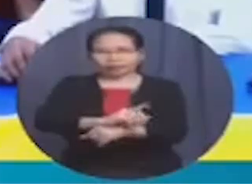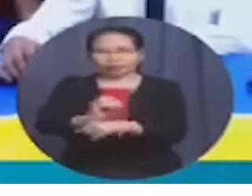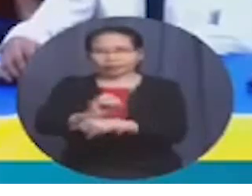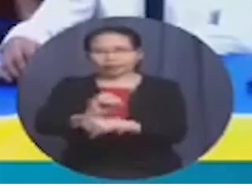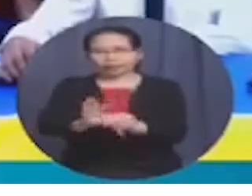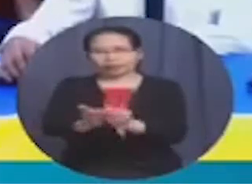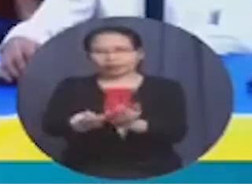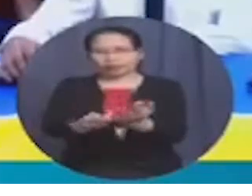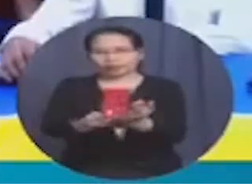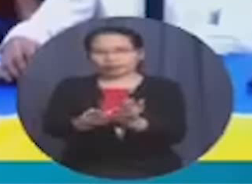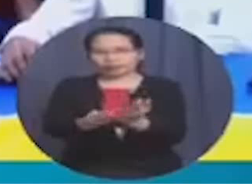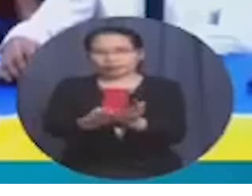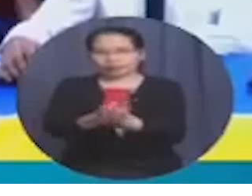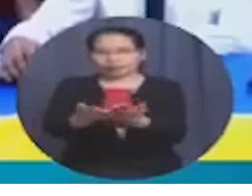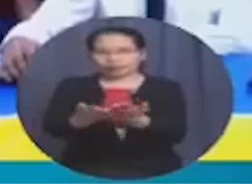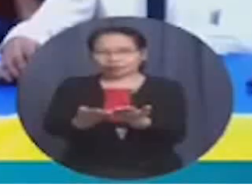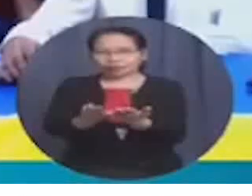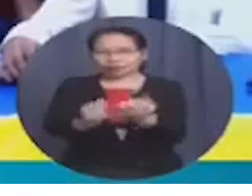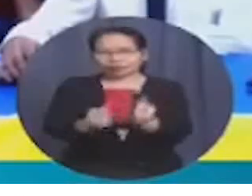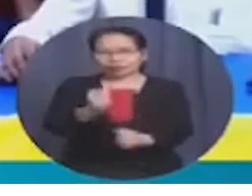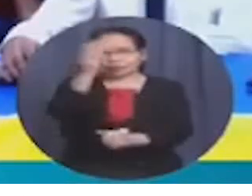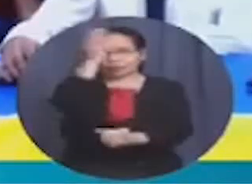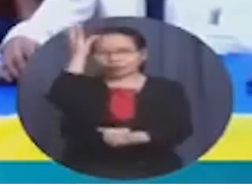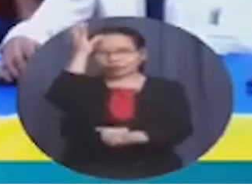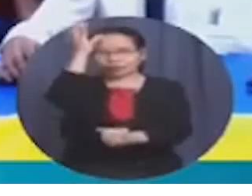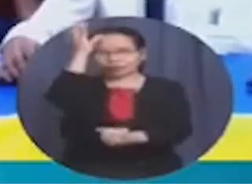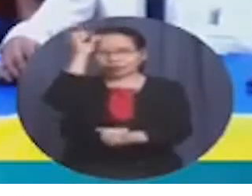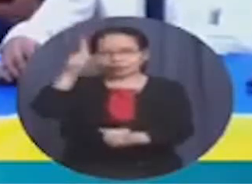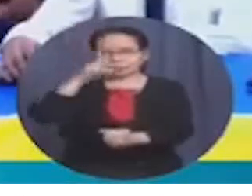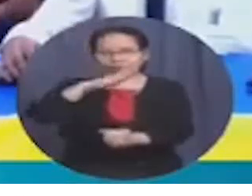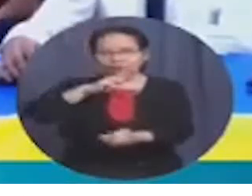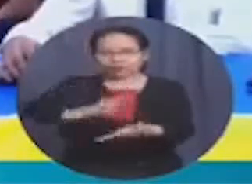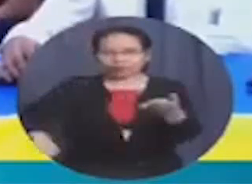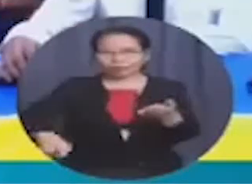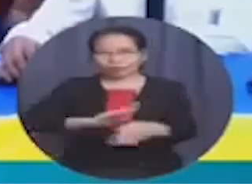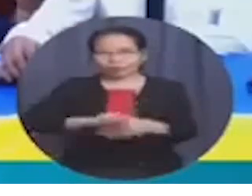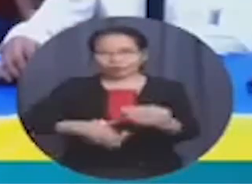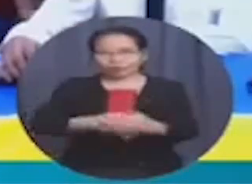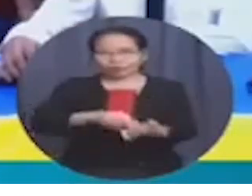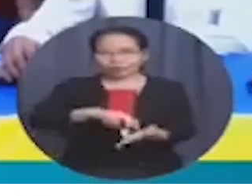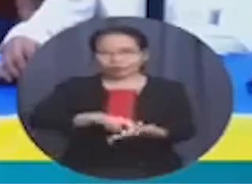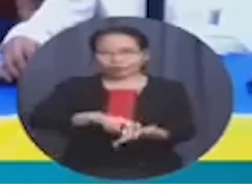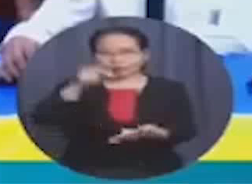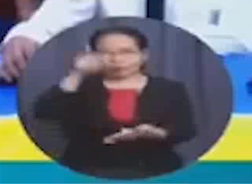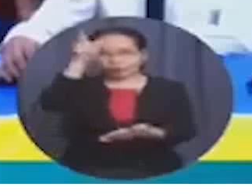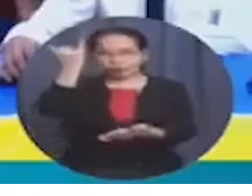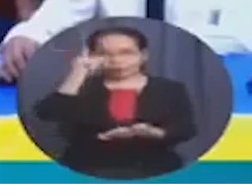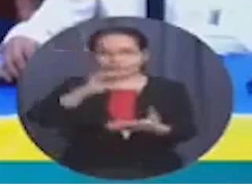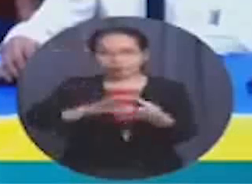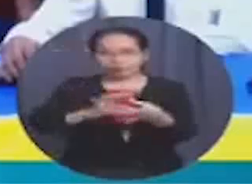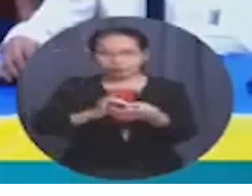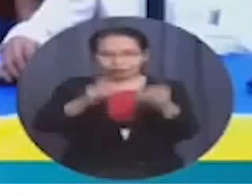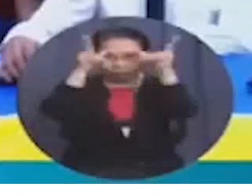nagsasabing dapat daw itakwil ang Katoliko, ang Protestante, kasi mga sa demonyo raw yung mga yan. Basahin natin